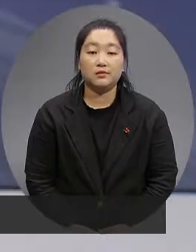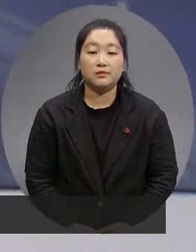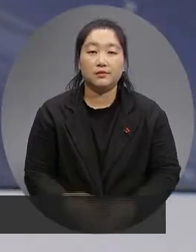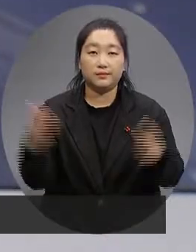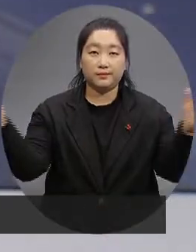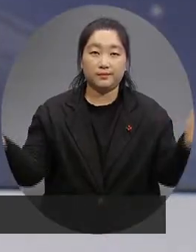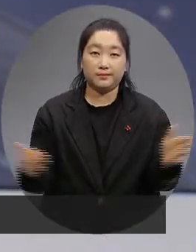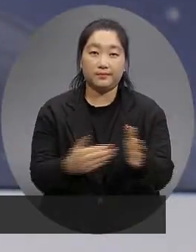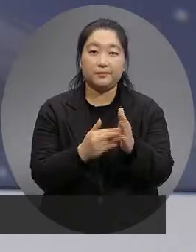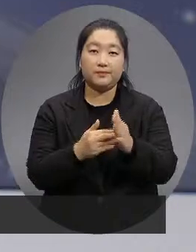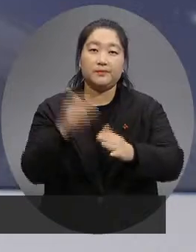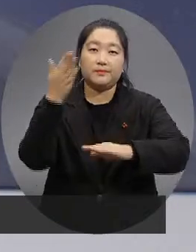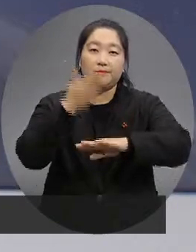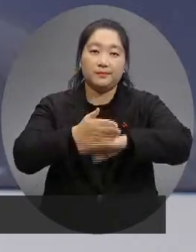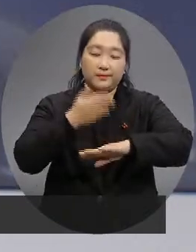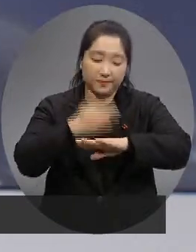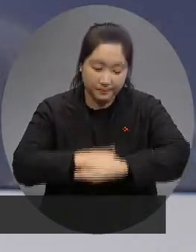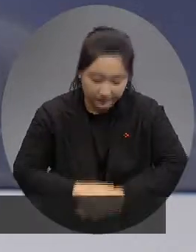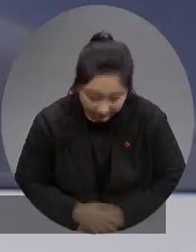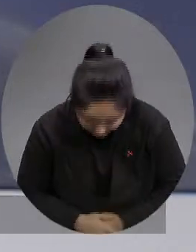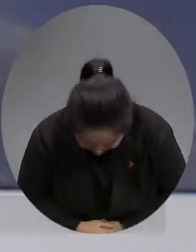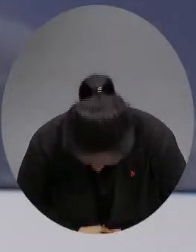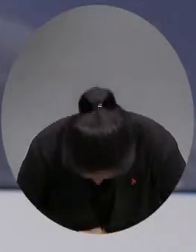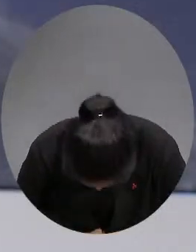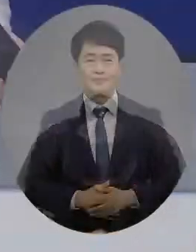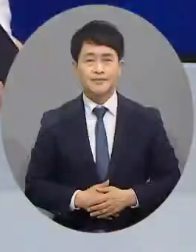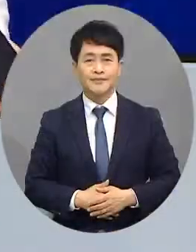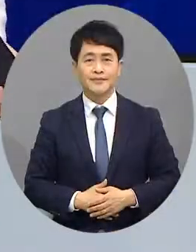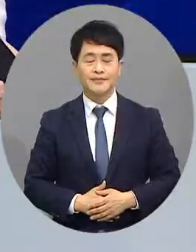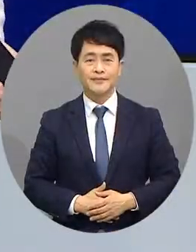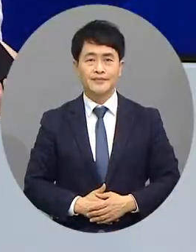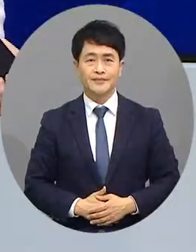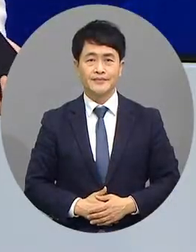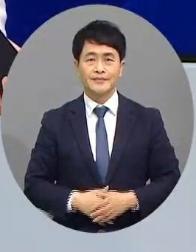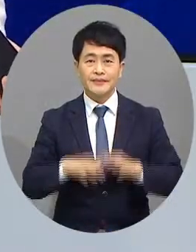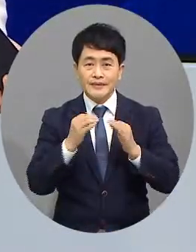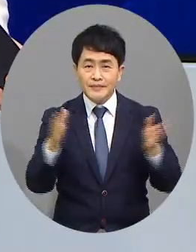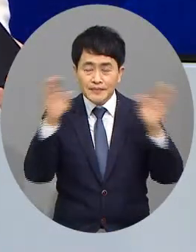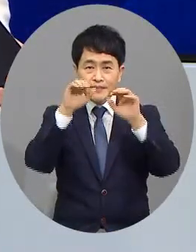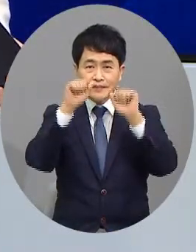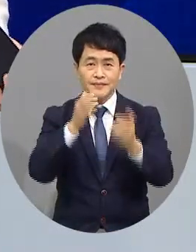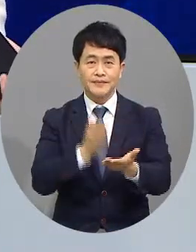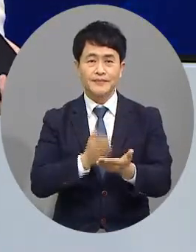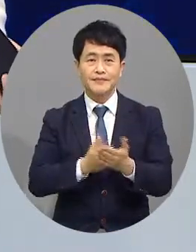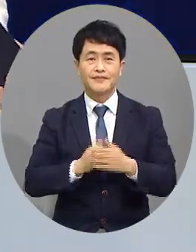추모 소식 마칩니다. 고맙습니다. 금요일 밤 스포츠 뉴스입니다.